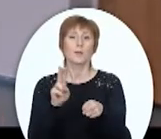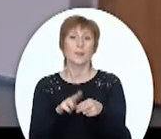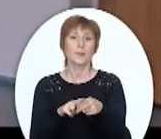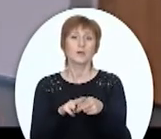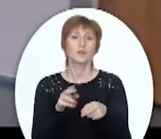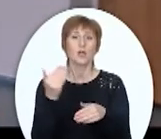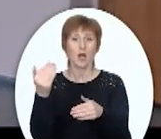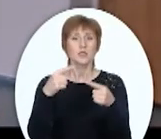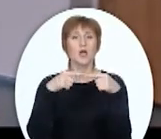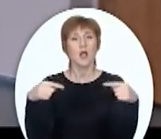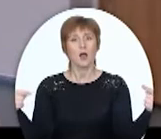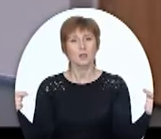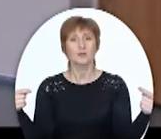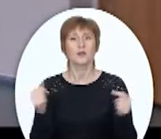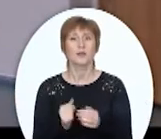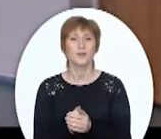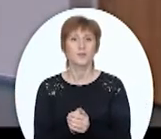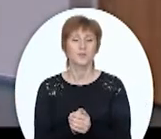что они разные.